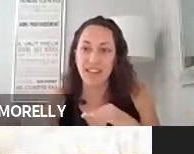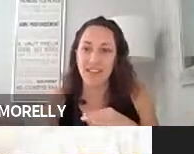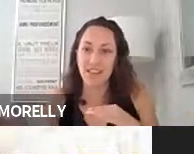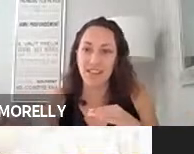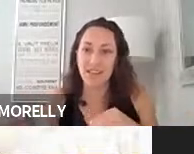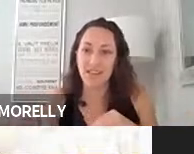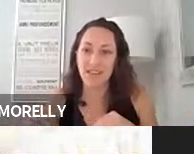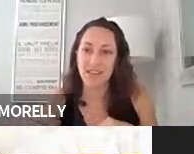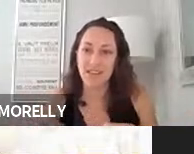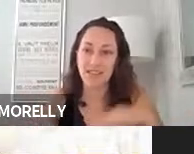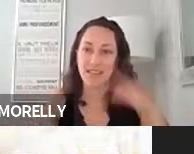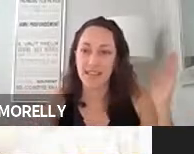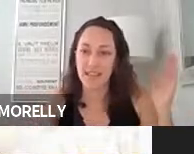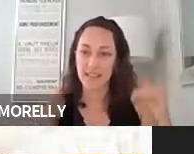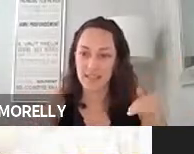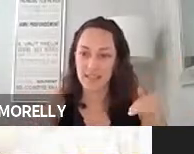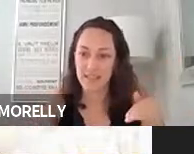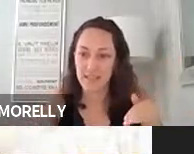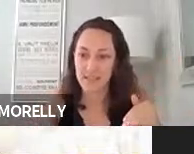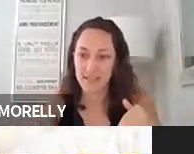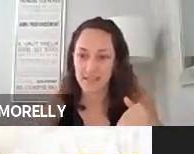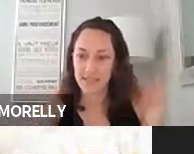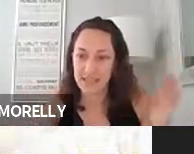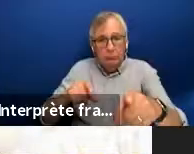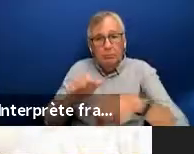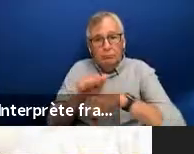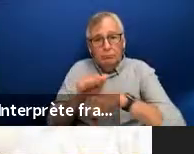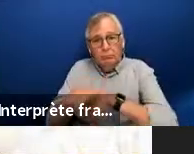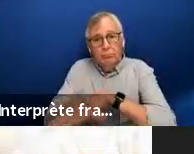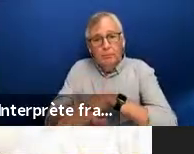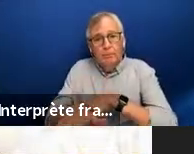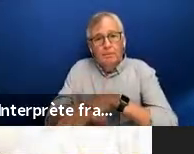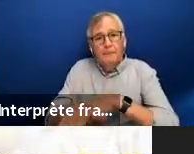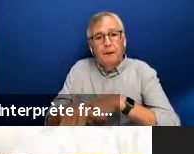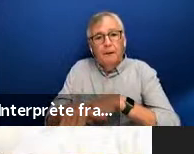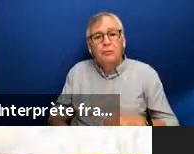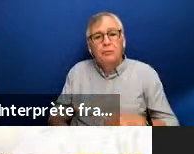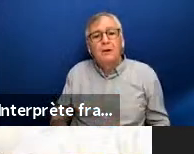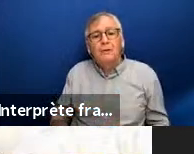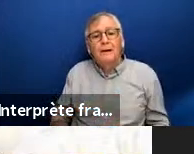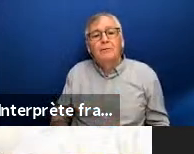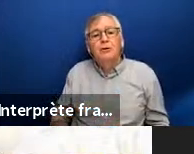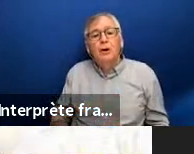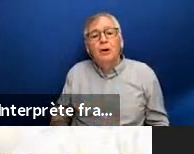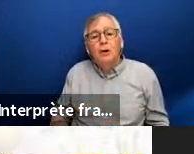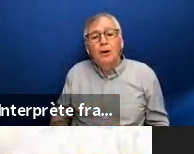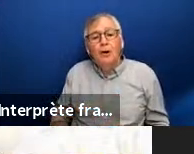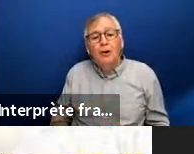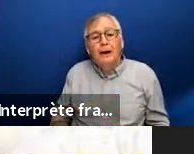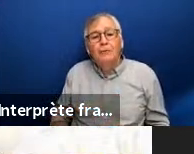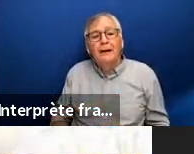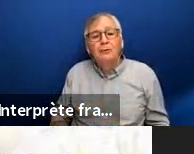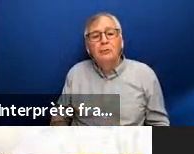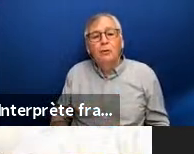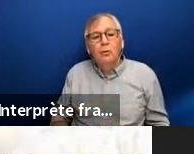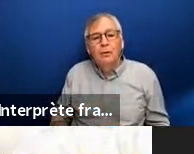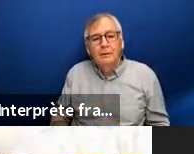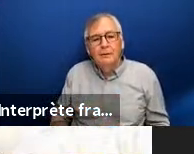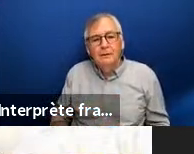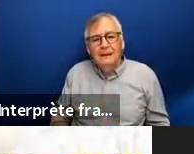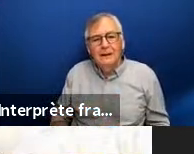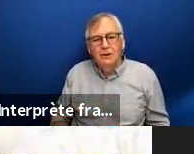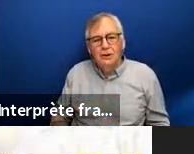suis déconnectée, c'est... Oui. Apparu. Oui, je vais vous l'envoyer à